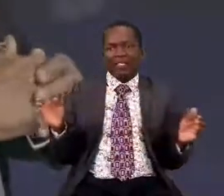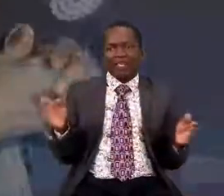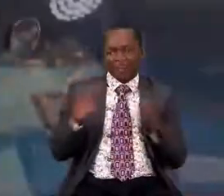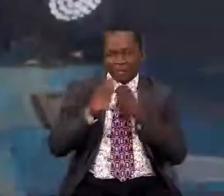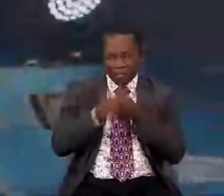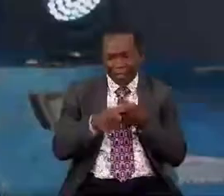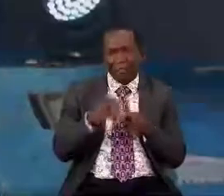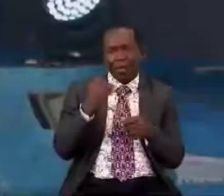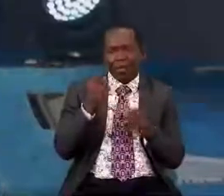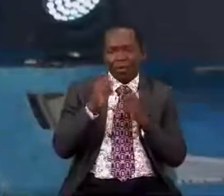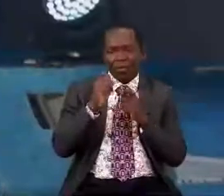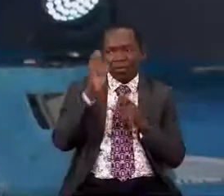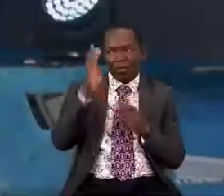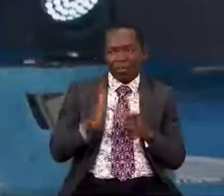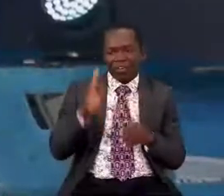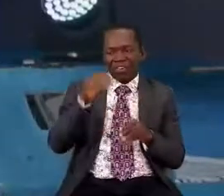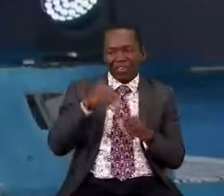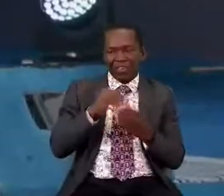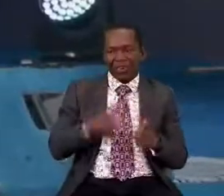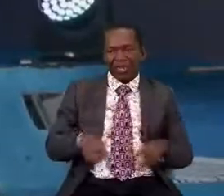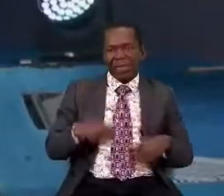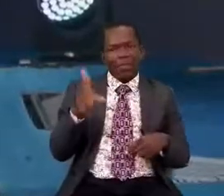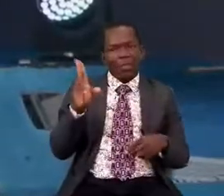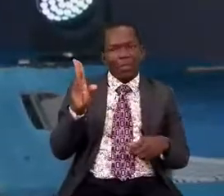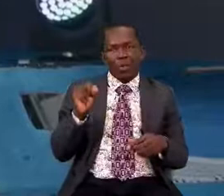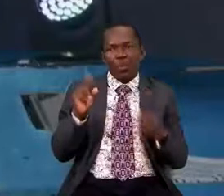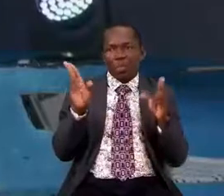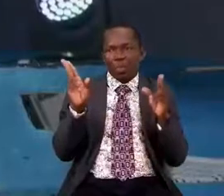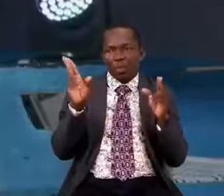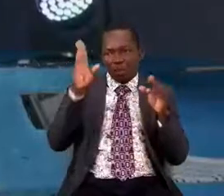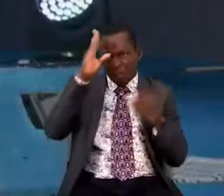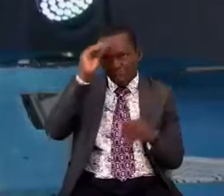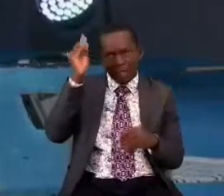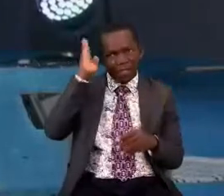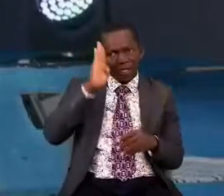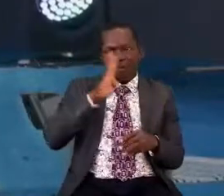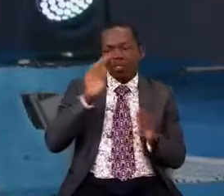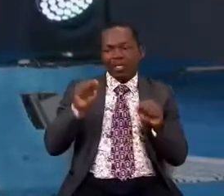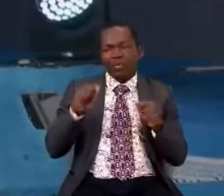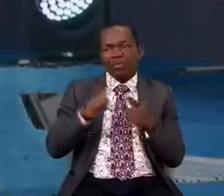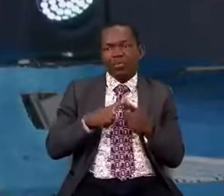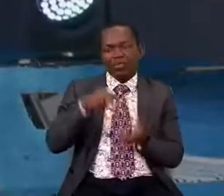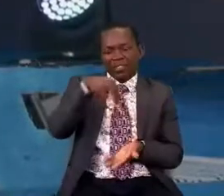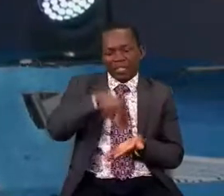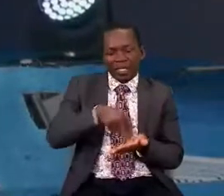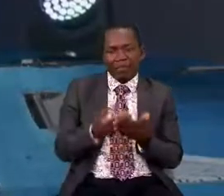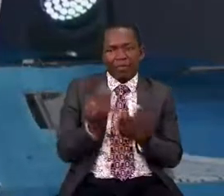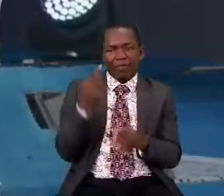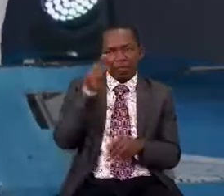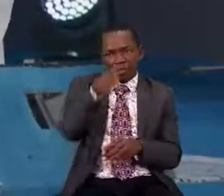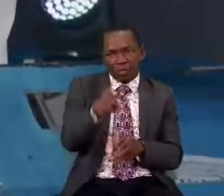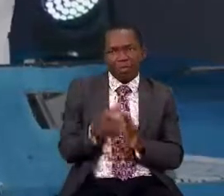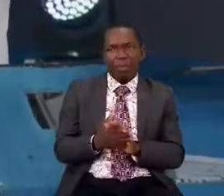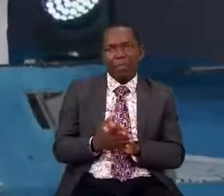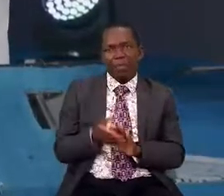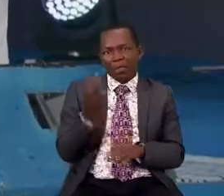tiendra devant toi tant que tu vivras. Tant que tu vivras.